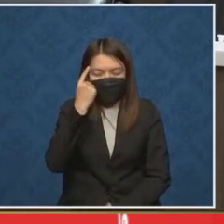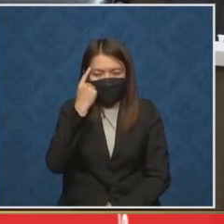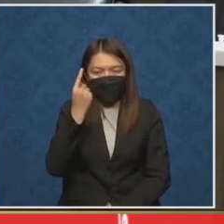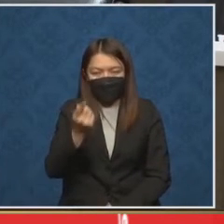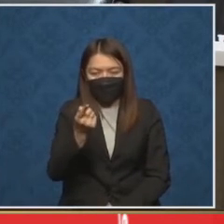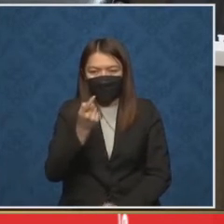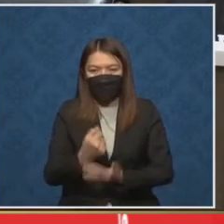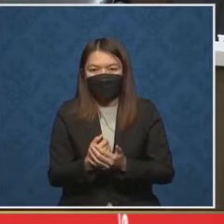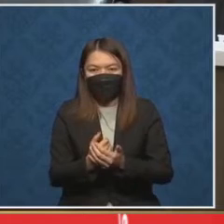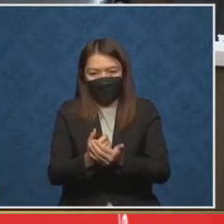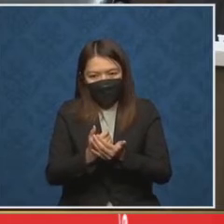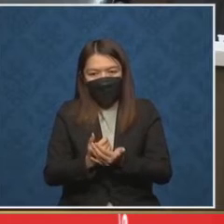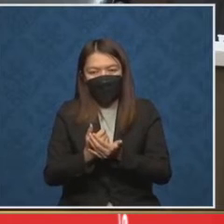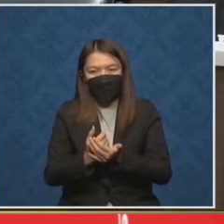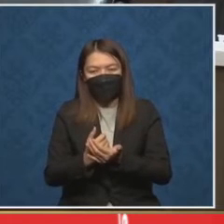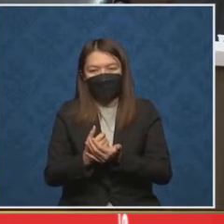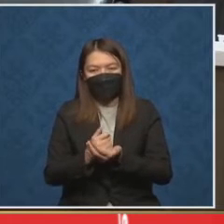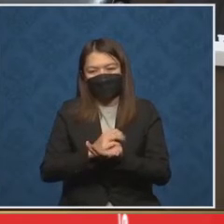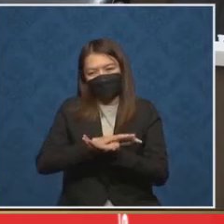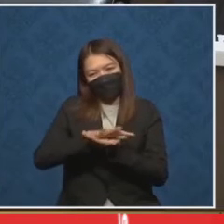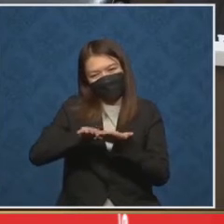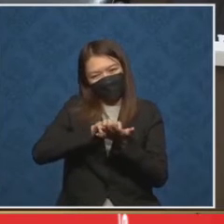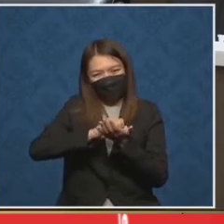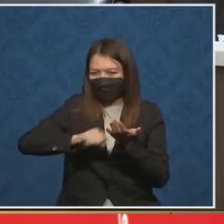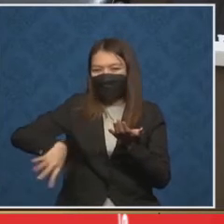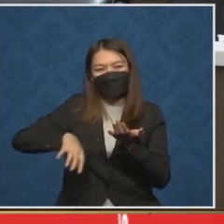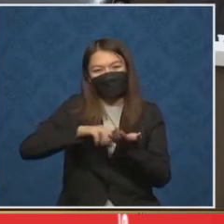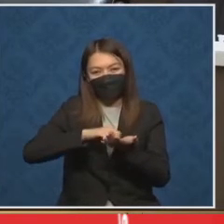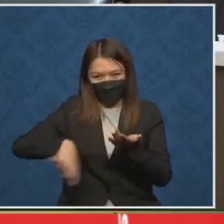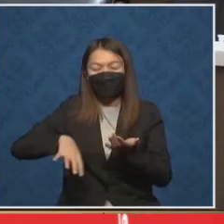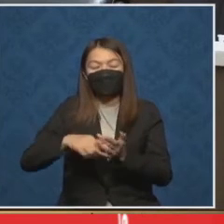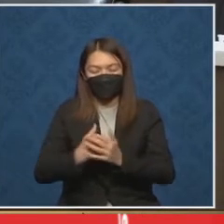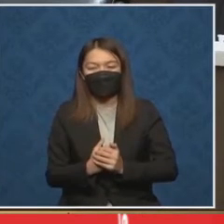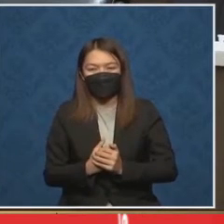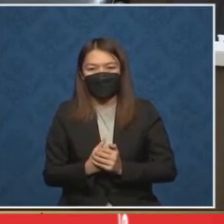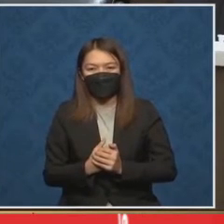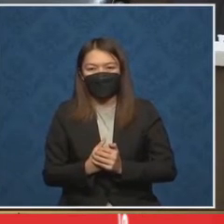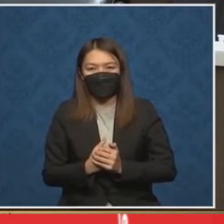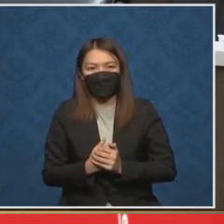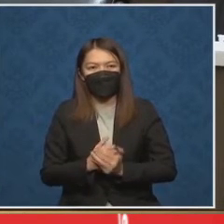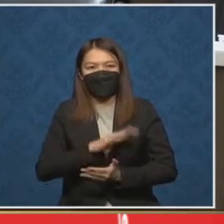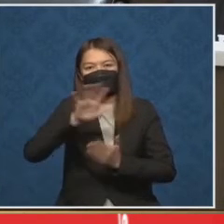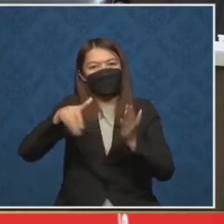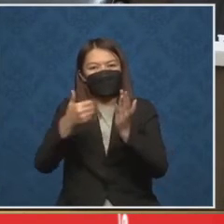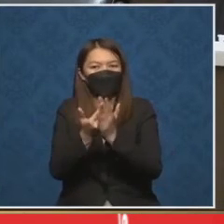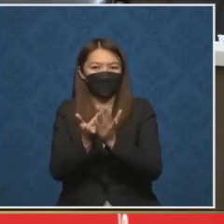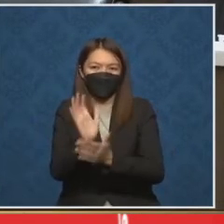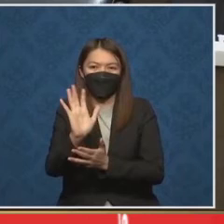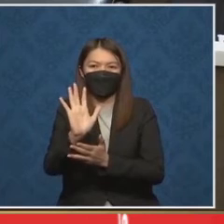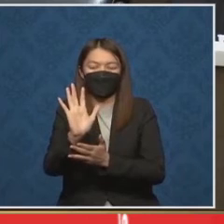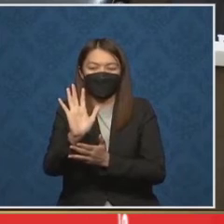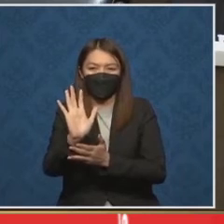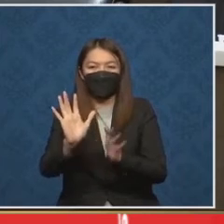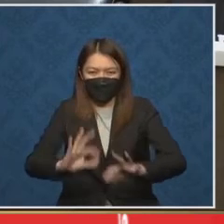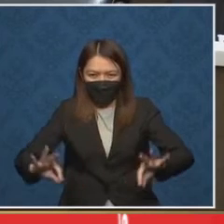รามาล้างมรดกบางอันอย่างที่เพื่อนสมาชิกพูดอาจจะไม่ได้ทั้งหมดแต่สิ่งที่จำ